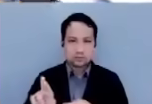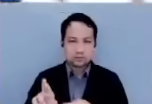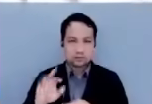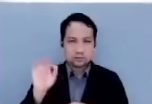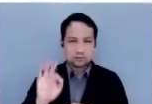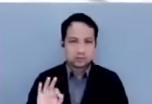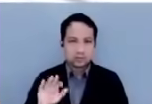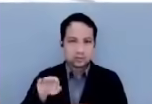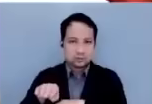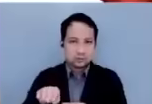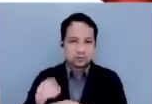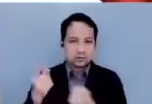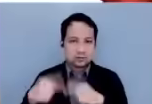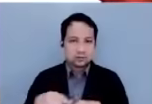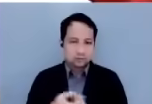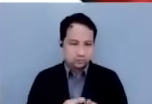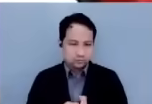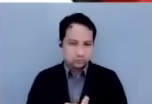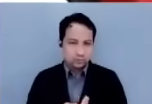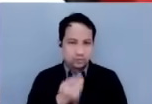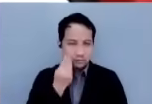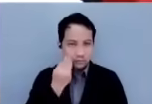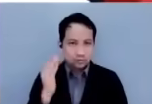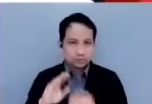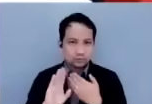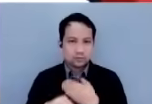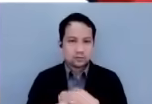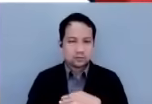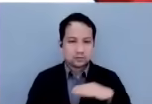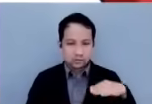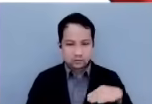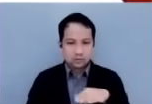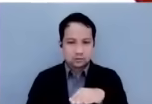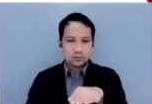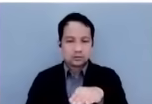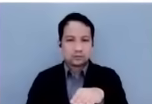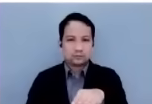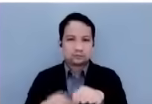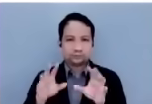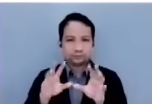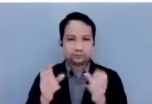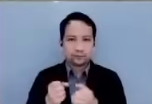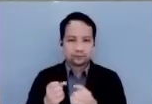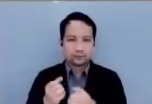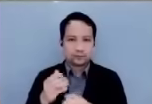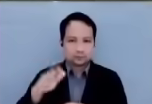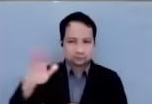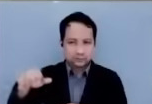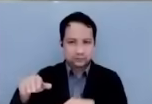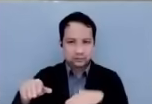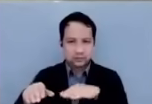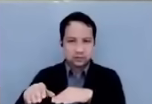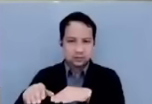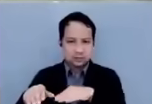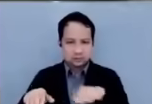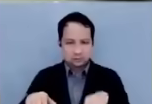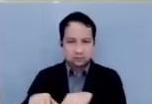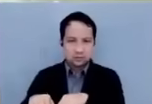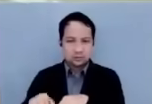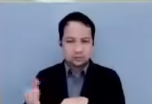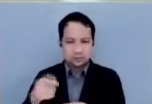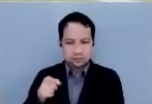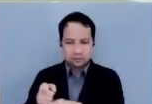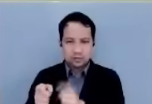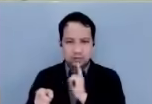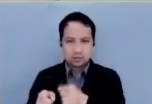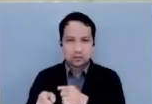ang pangungutong. Pauwi na raw siya at tinahak ang kahabaan ng Commonwealth Avenue ng parahin ng enforcer. Dito na inakusahan si alias